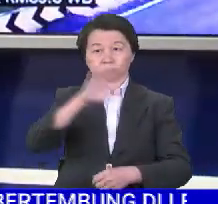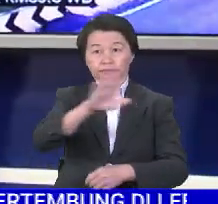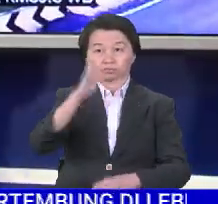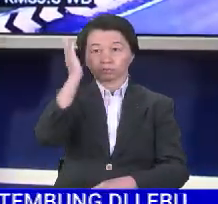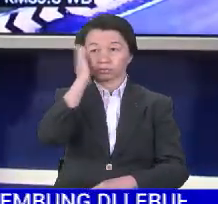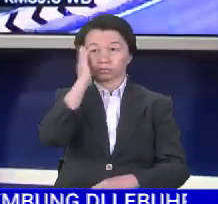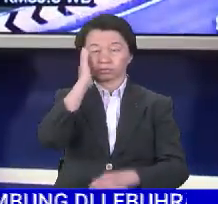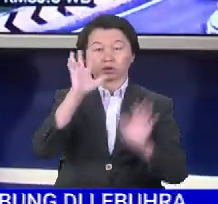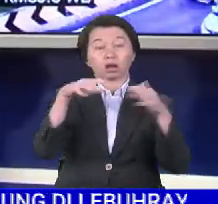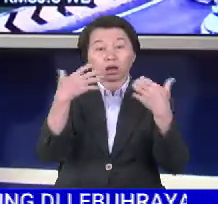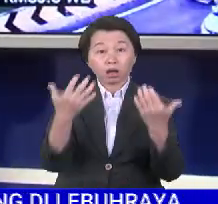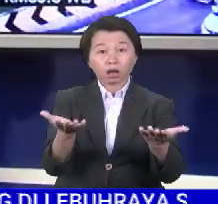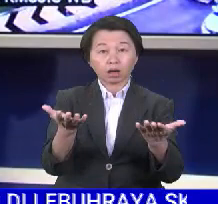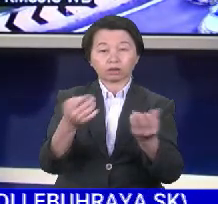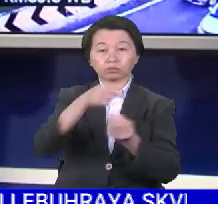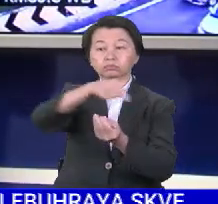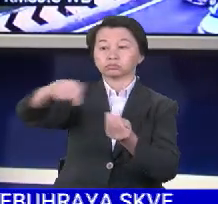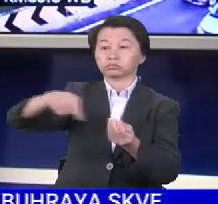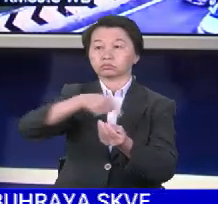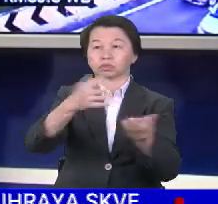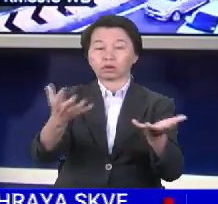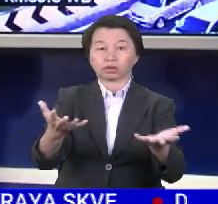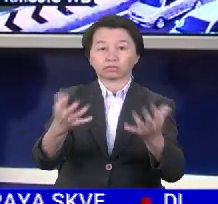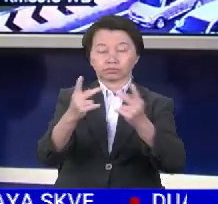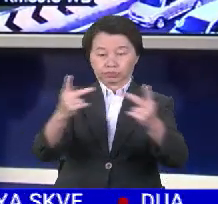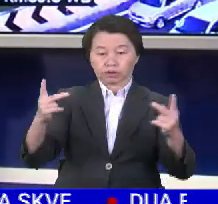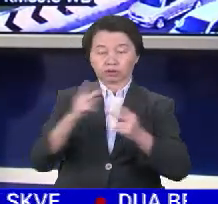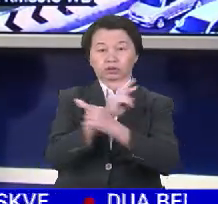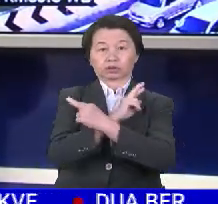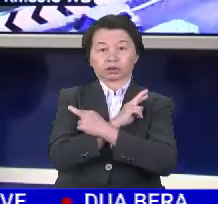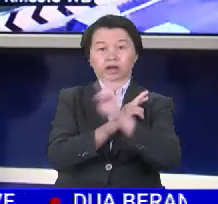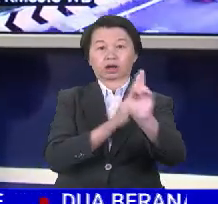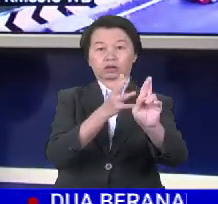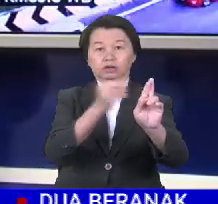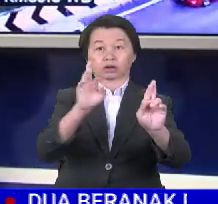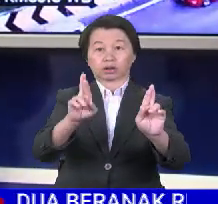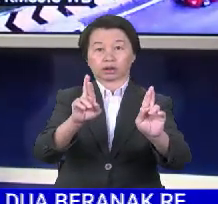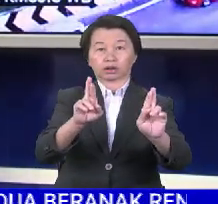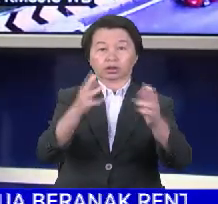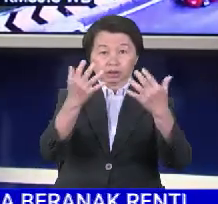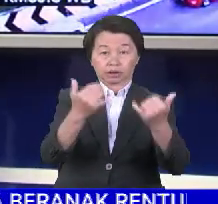mengetahui bagaimana situasinya di kawasan rehat dan rawat, kita ke